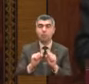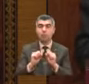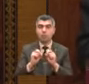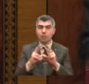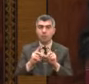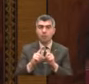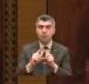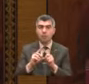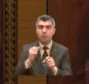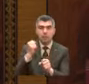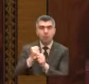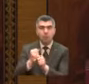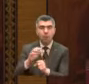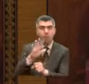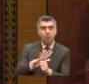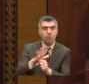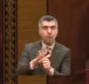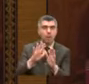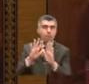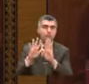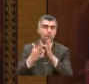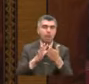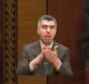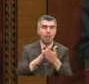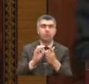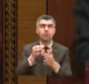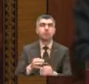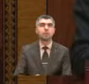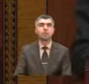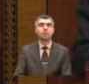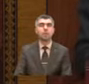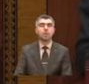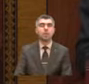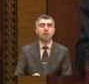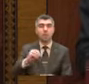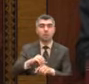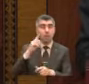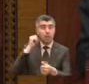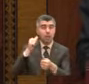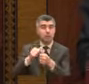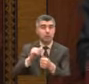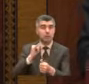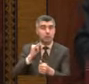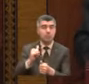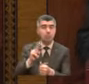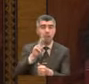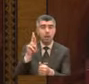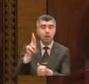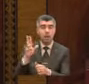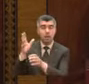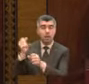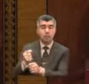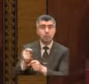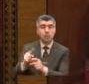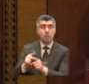بالتراكمات التي حققتها بلادنا في هذا الاتجاه في مجال البيئي ونثمنها عاليا، ونتذكر جميعنا مشاركة جلالة الملك لما كان ولي